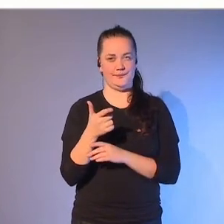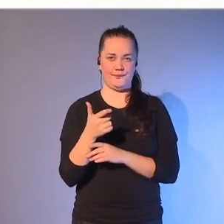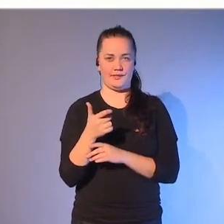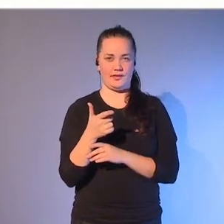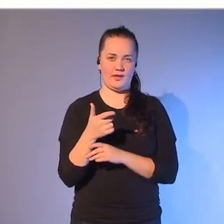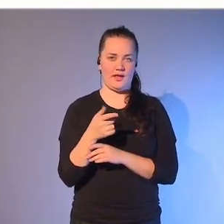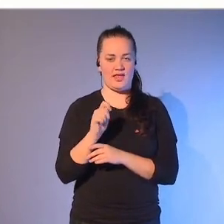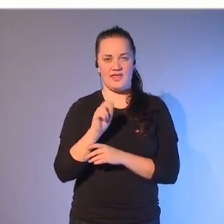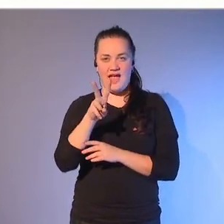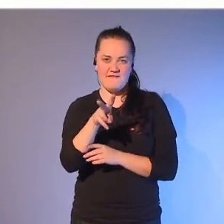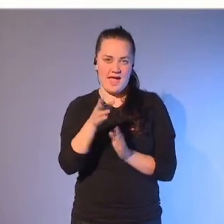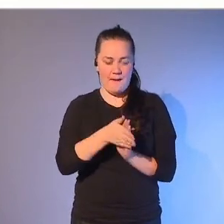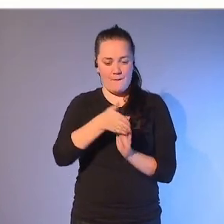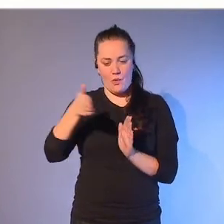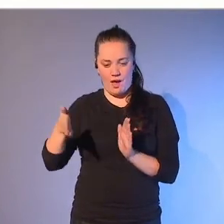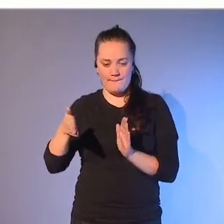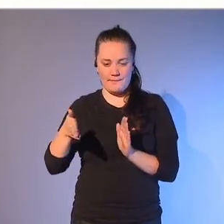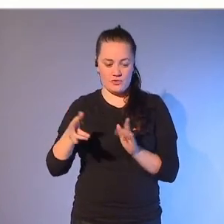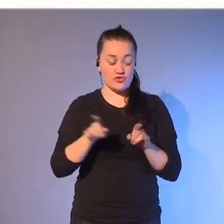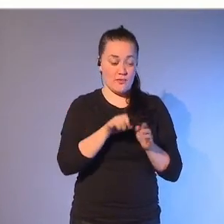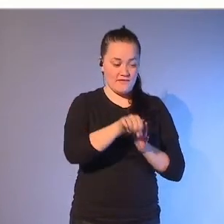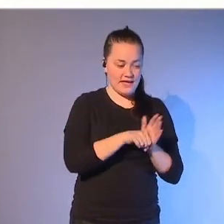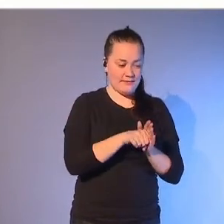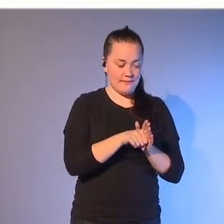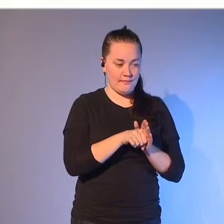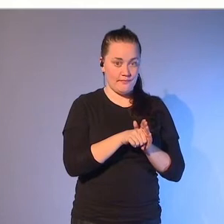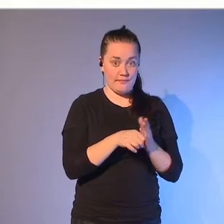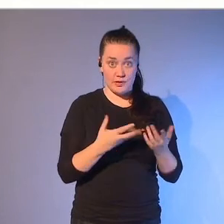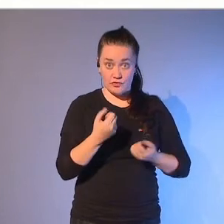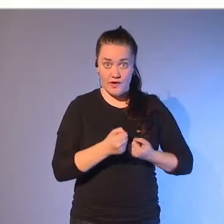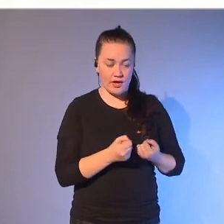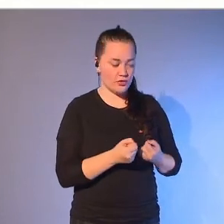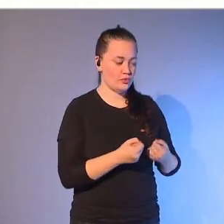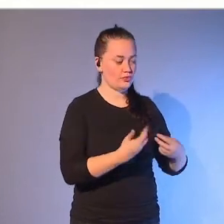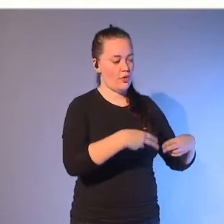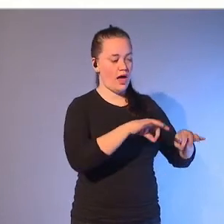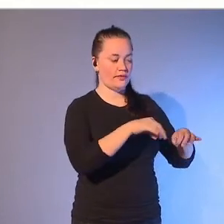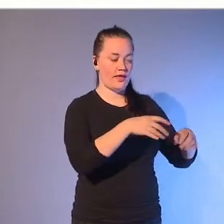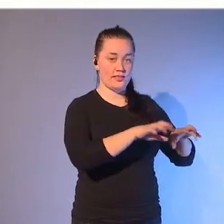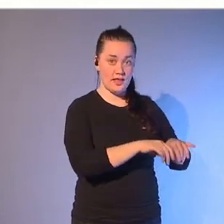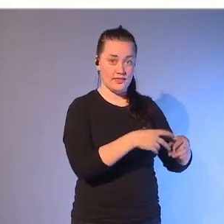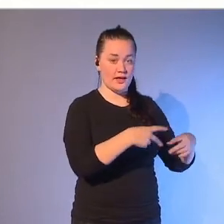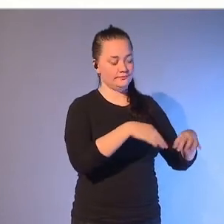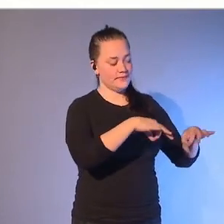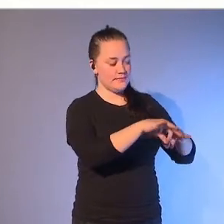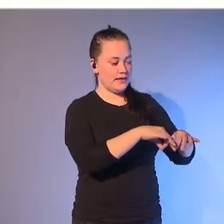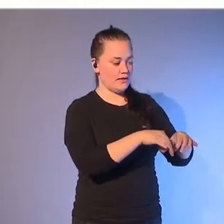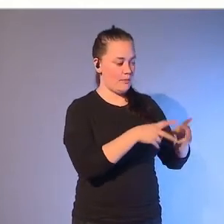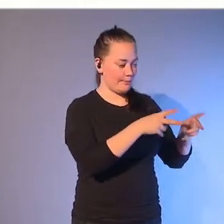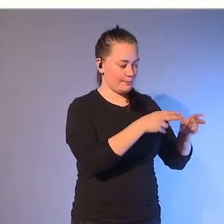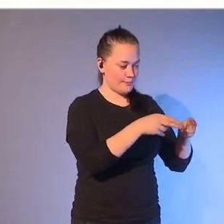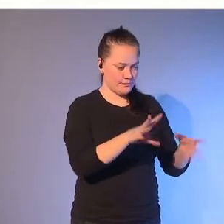form av en film, og hvor de da har klippt ut elementer fra dataspill og lager